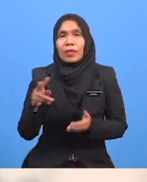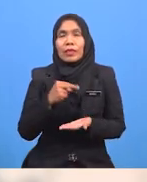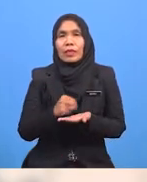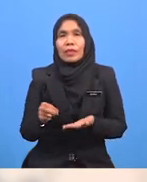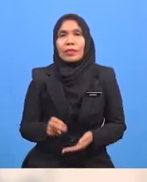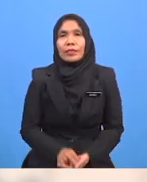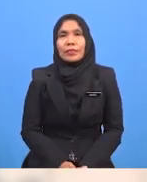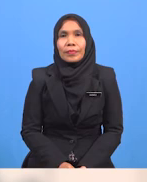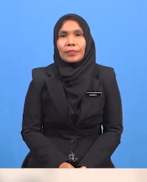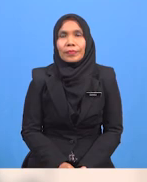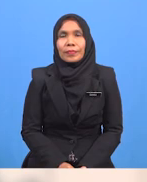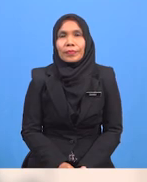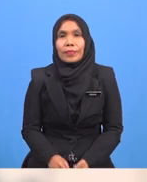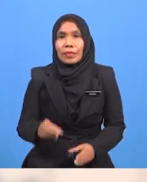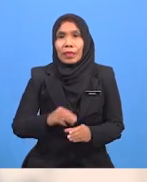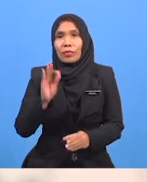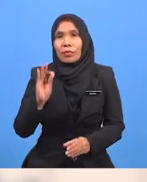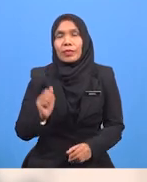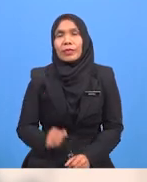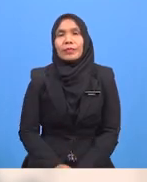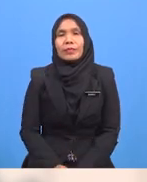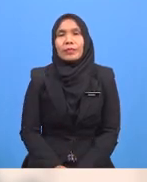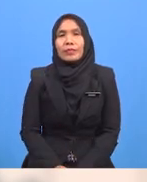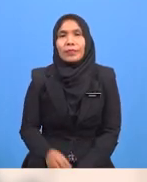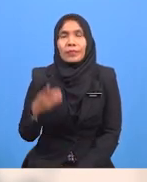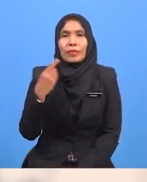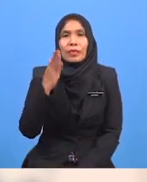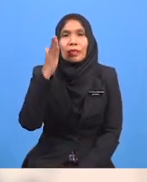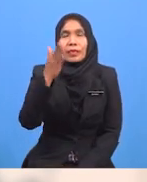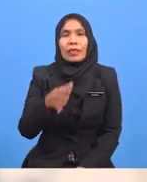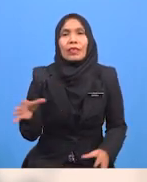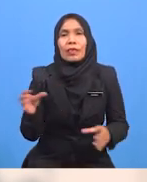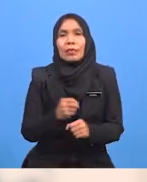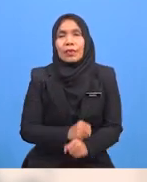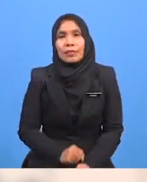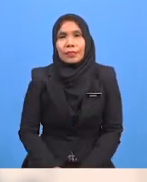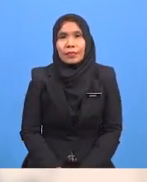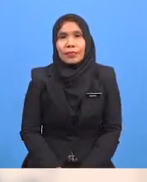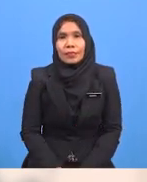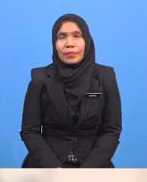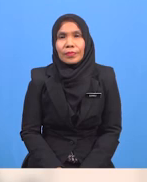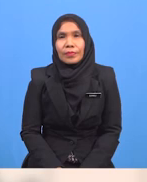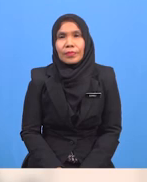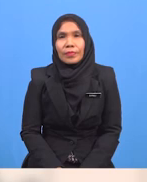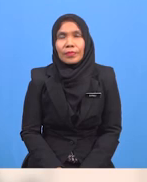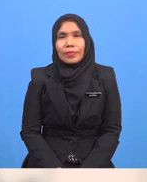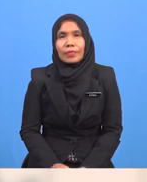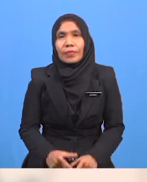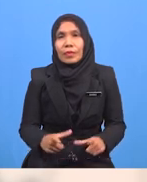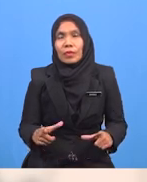perolehi tadi kedalam rumus heron kita akan mendapat persamaan ini Hai